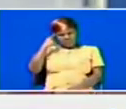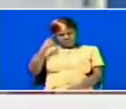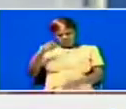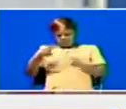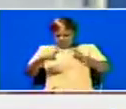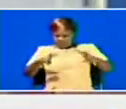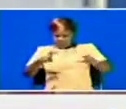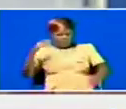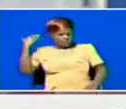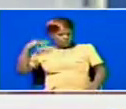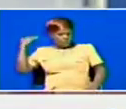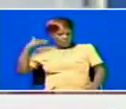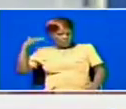mhalifu,